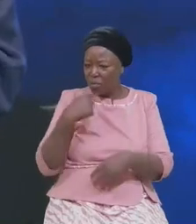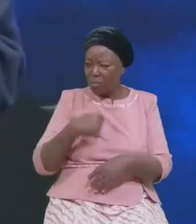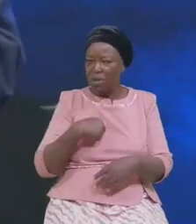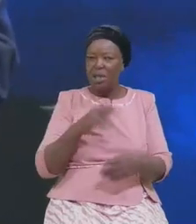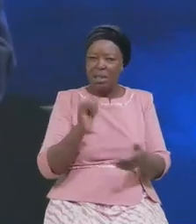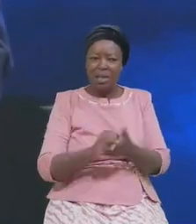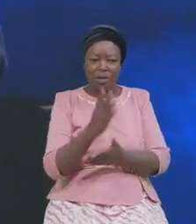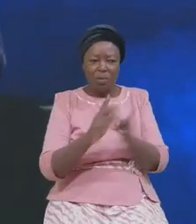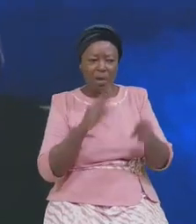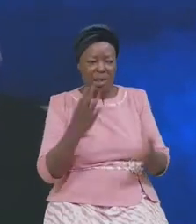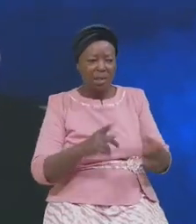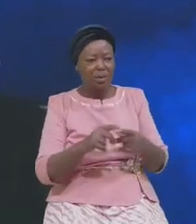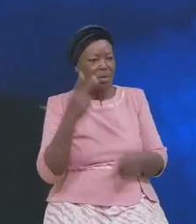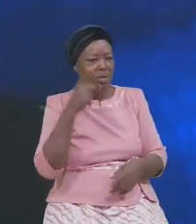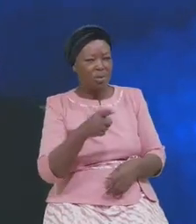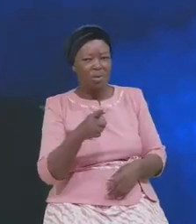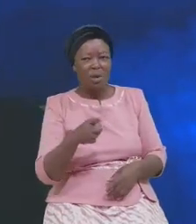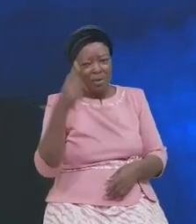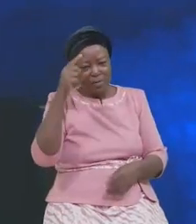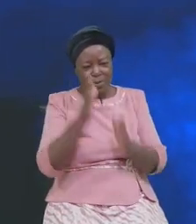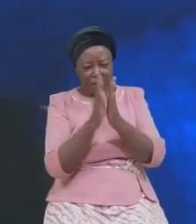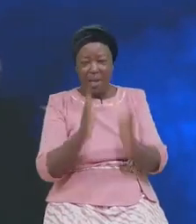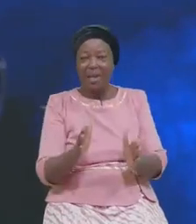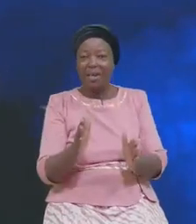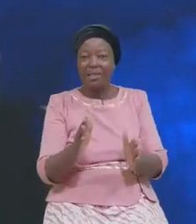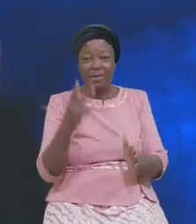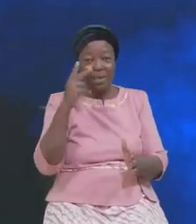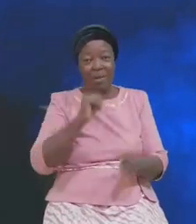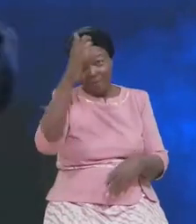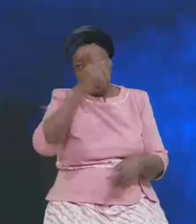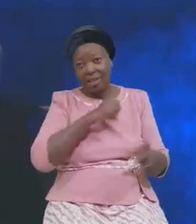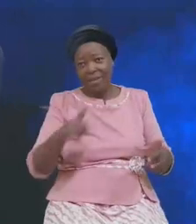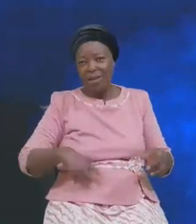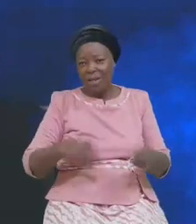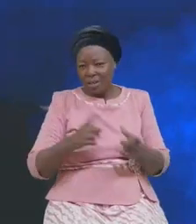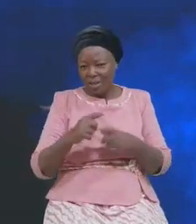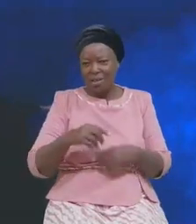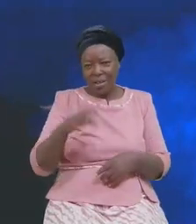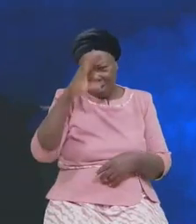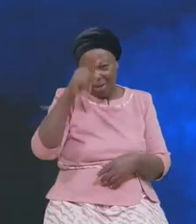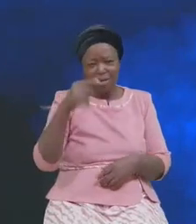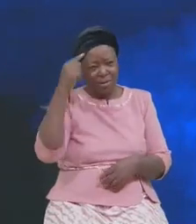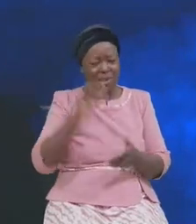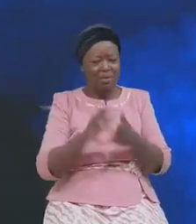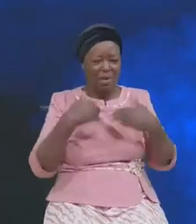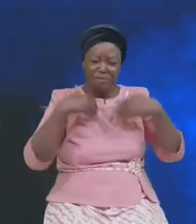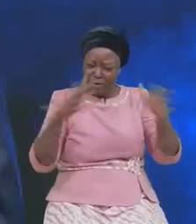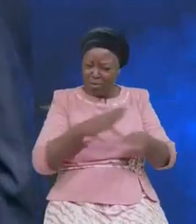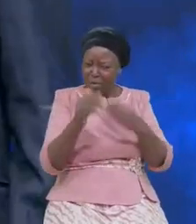étaient là pour me voir pour la prière. Mais je pensais que nous avons fait toutes les prières sur le champ de la croisade. Et